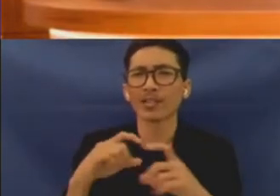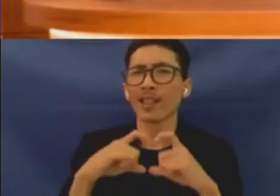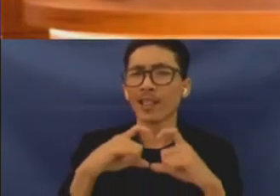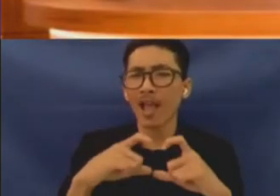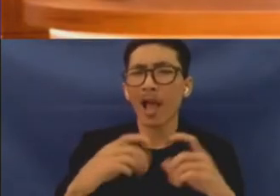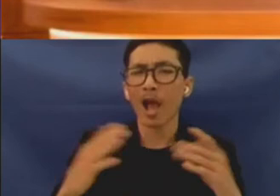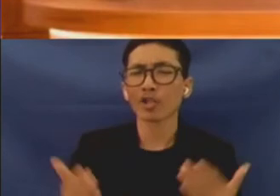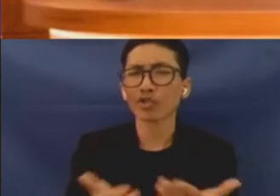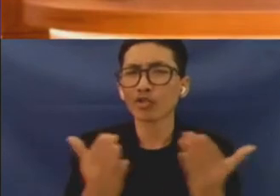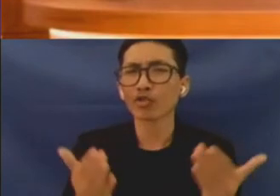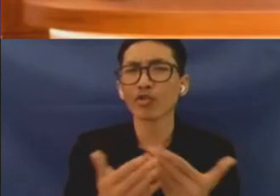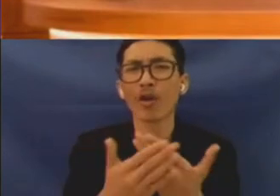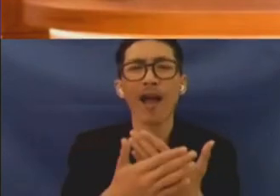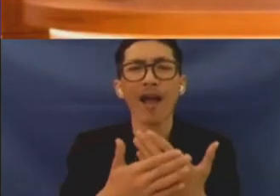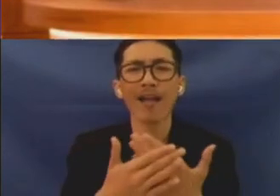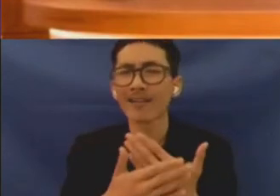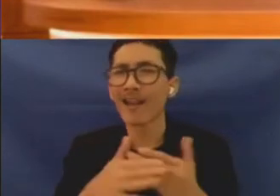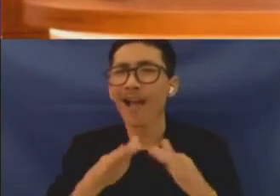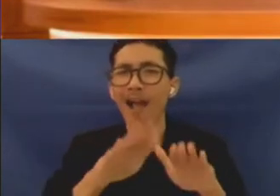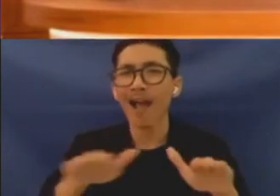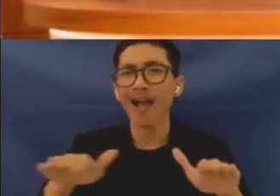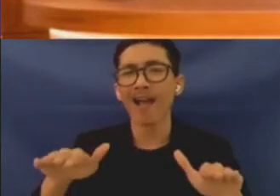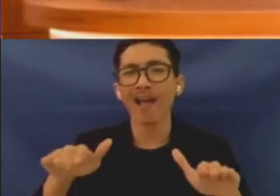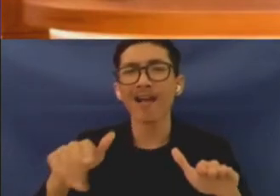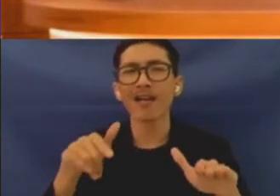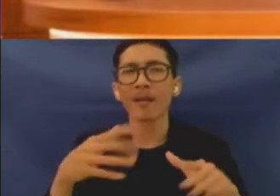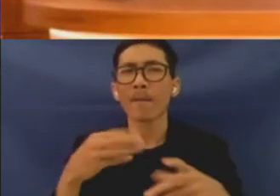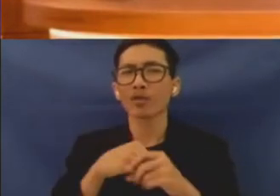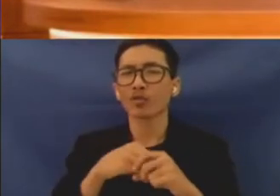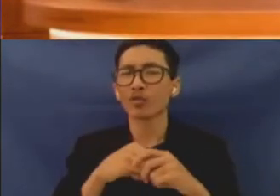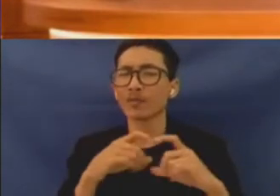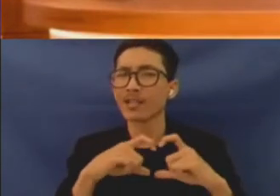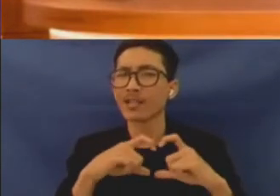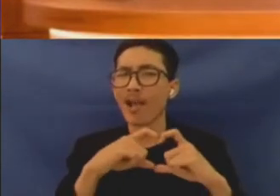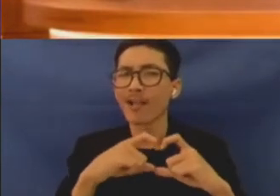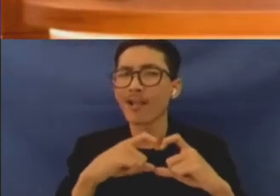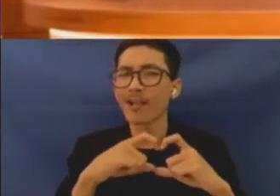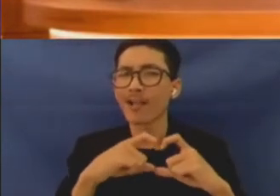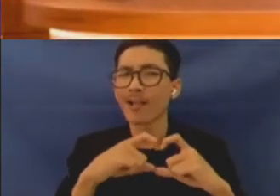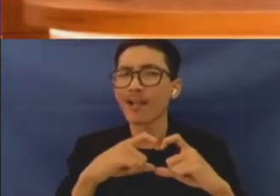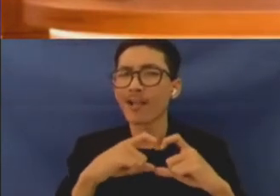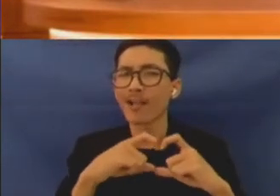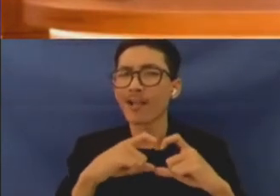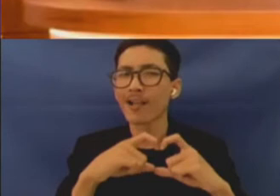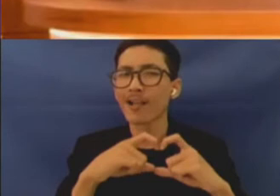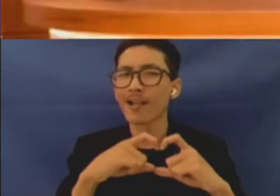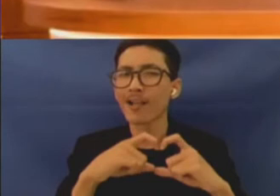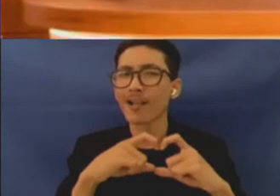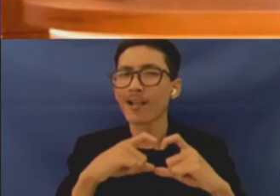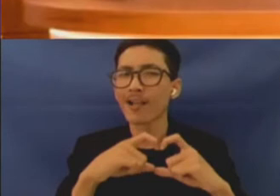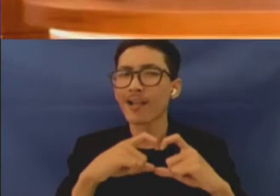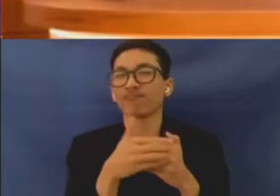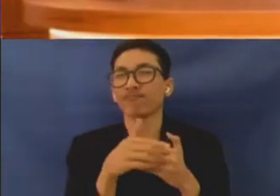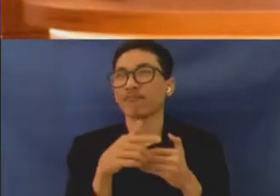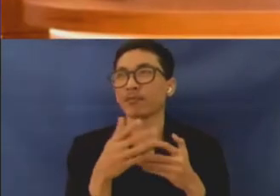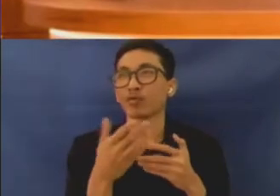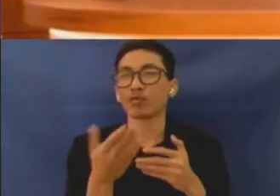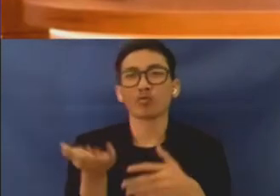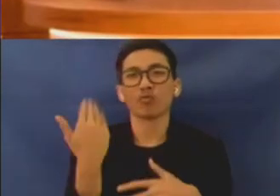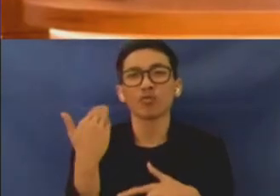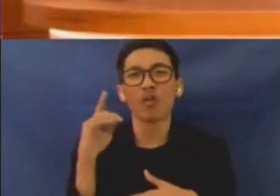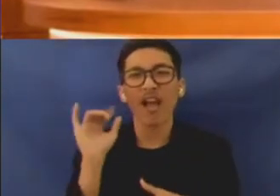dianalogikan sebagai puncak dari hubungan romantis orang tua, secara eksplisit ditutup pada pintu aksesnya. Lebih parahnya, pada